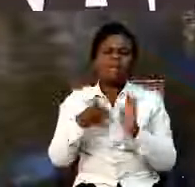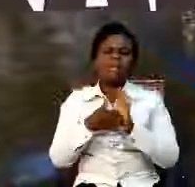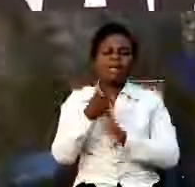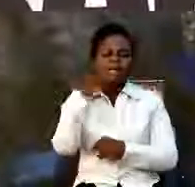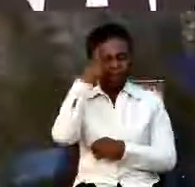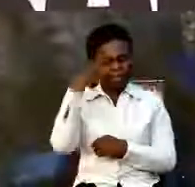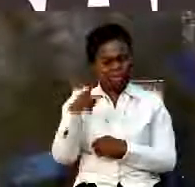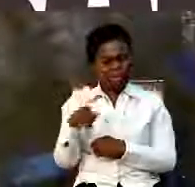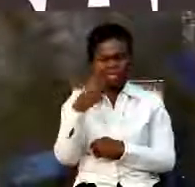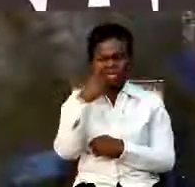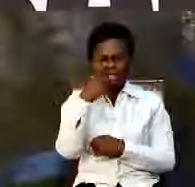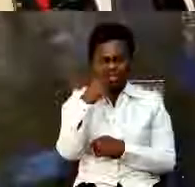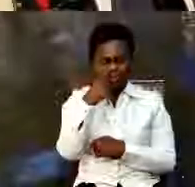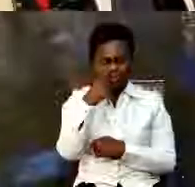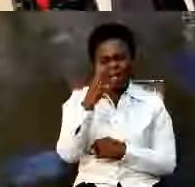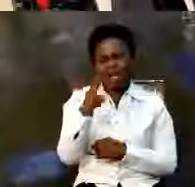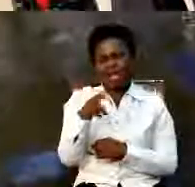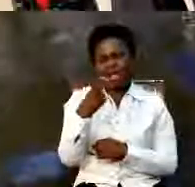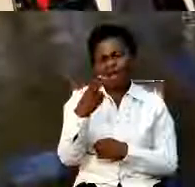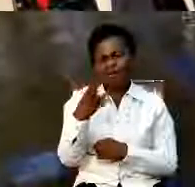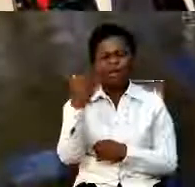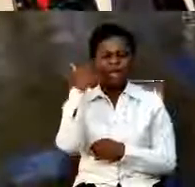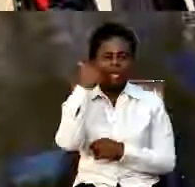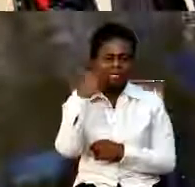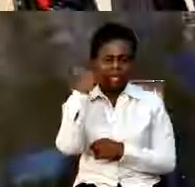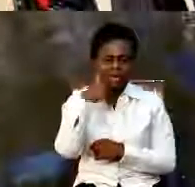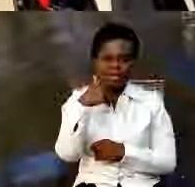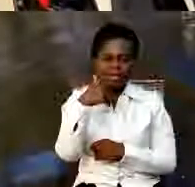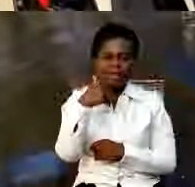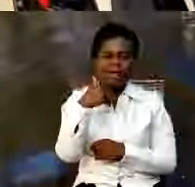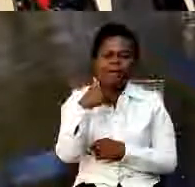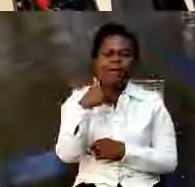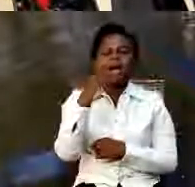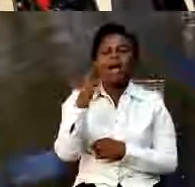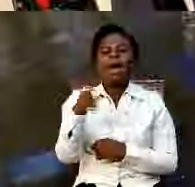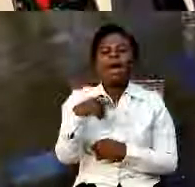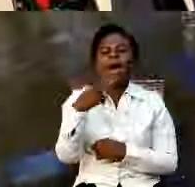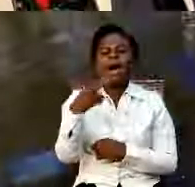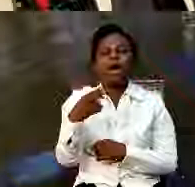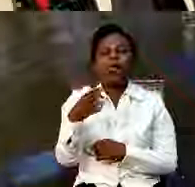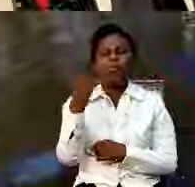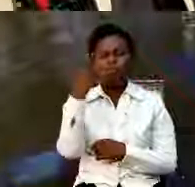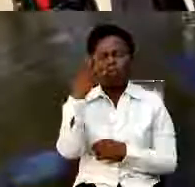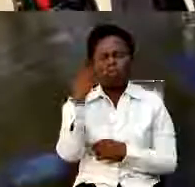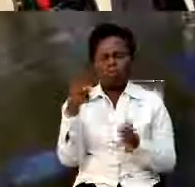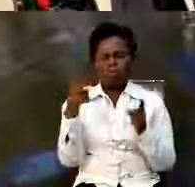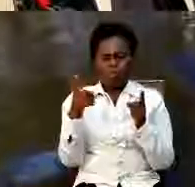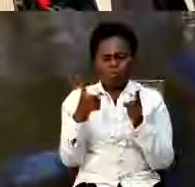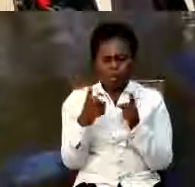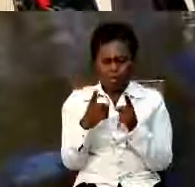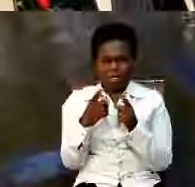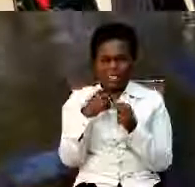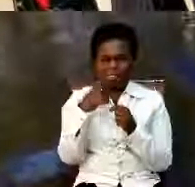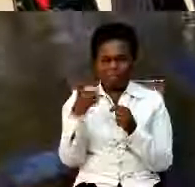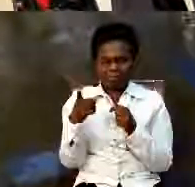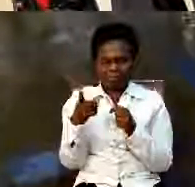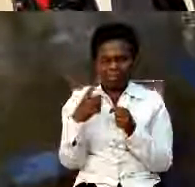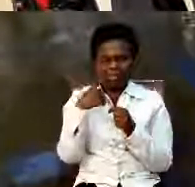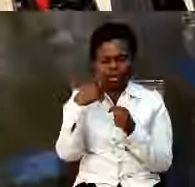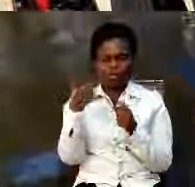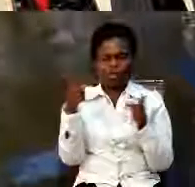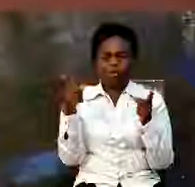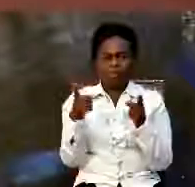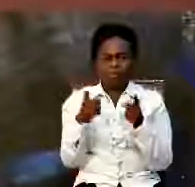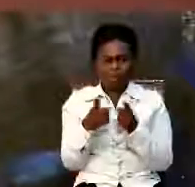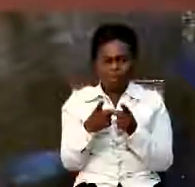mama punguza. Unanielewa vizuri sana. Au umeugua umekona sema naona umepungua. Sasa unashindwa kuelewa huu ni ujumbe wa